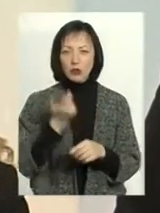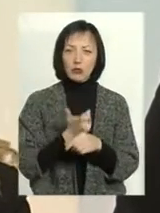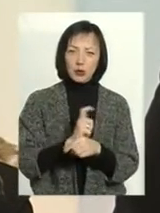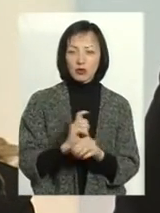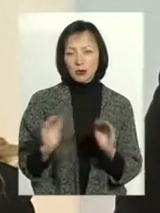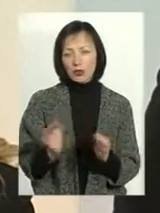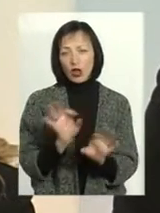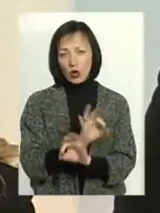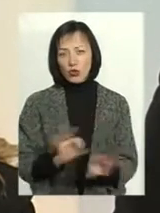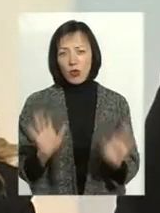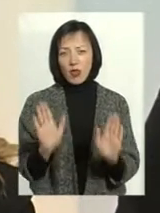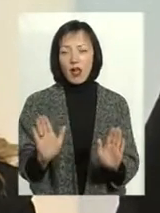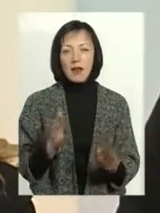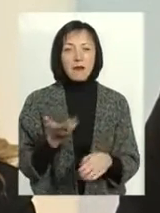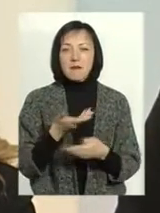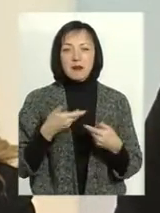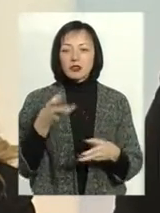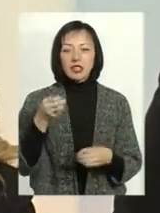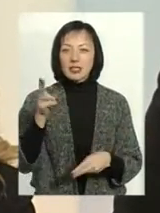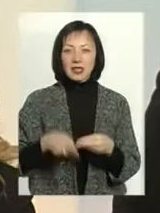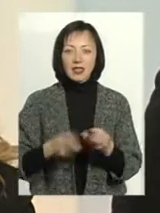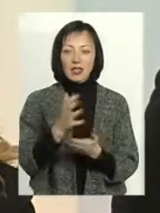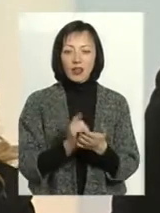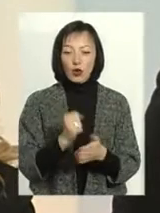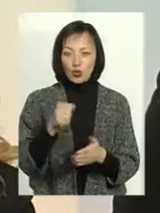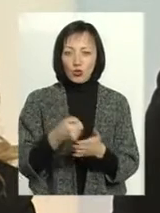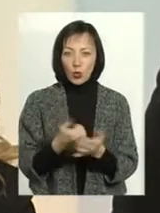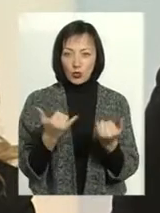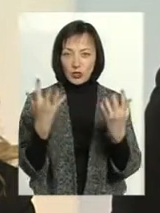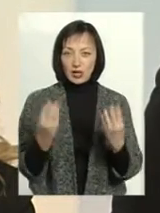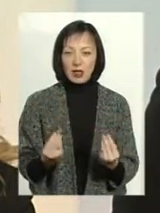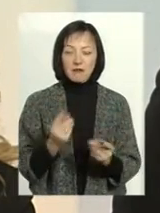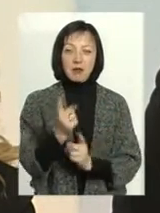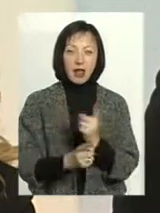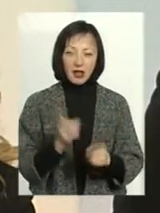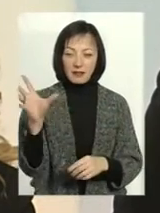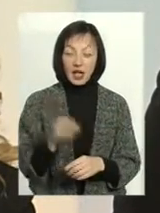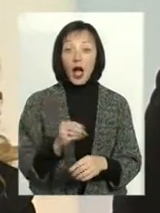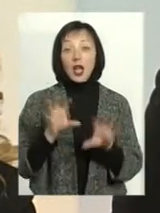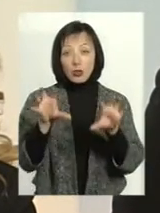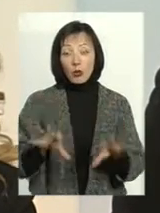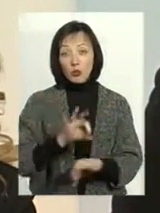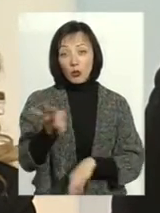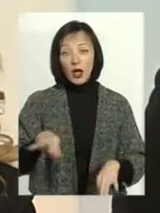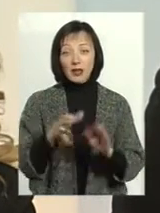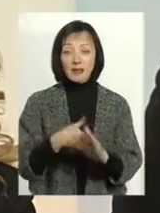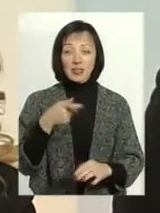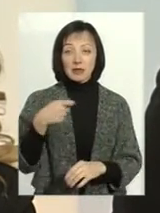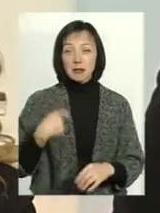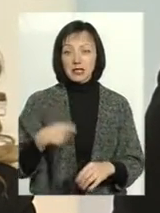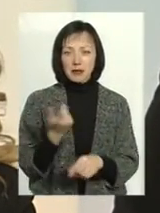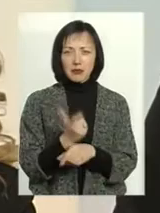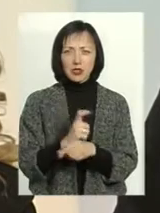більш-менш досконалий. Ми не вичерпали всіх його резервів, щоб на сьогоднішній день кардинально міняти. Той законопроект, який вніс президент, він